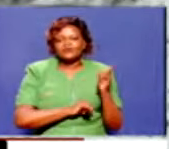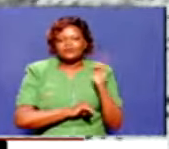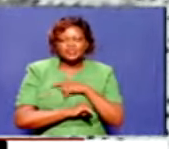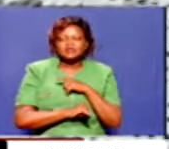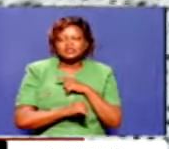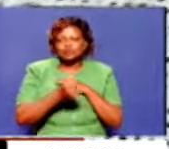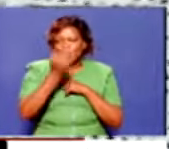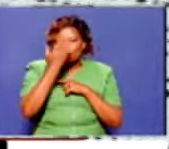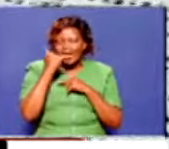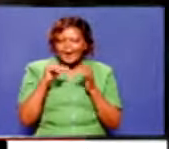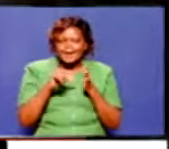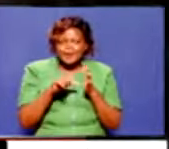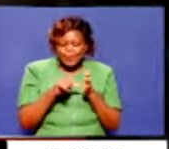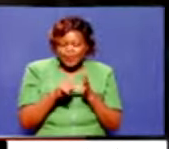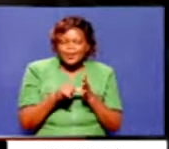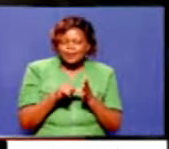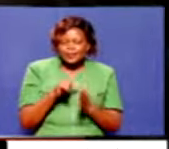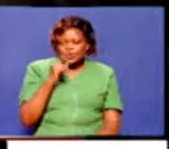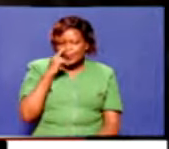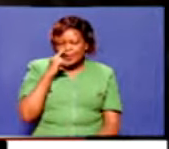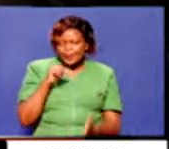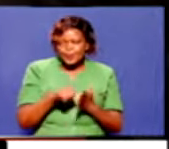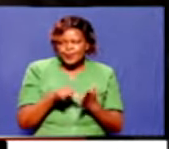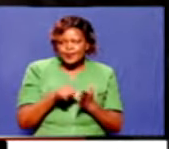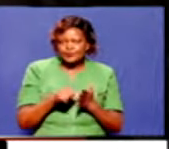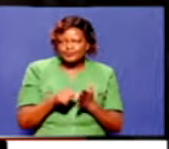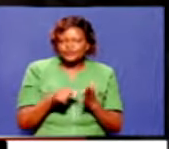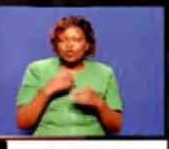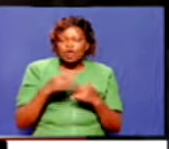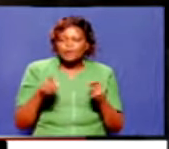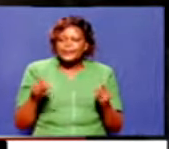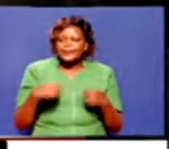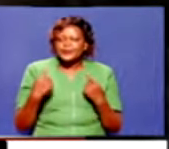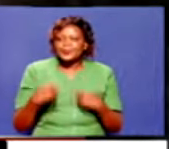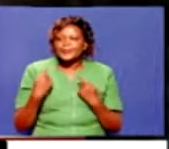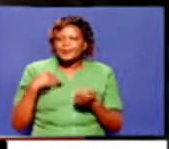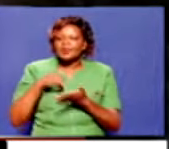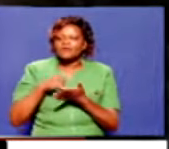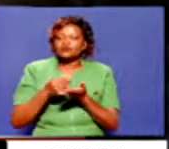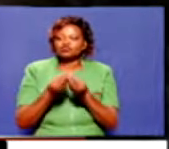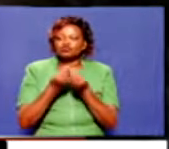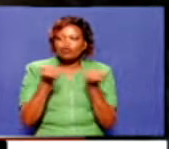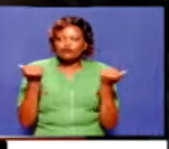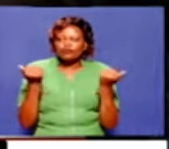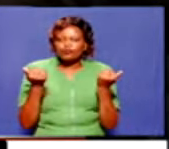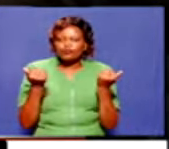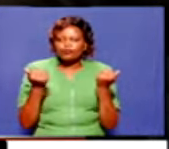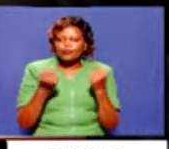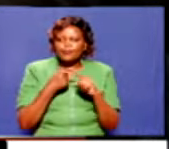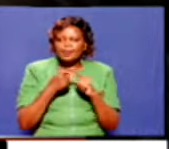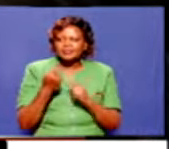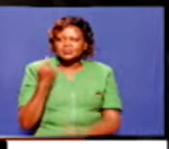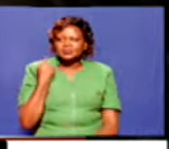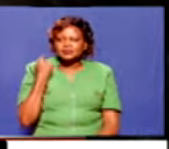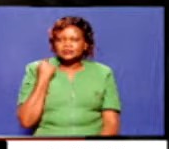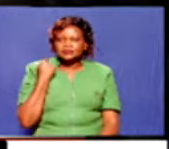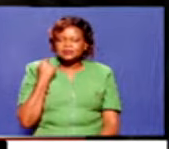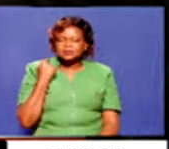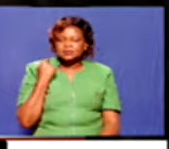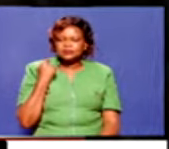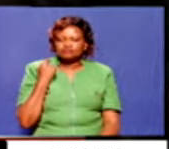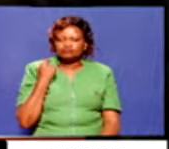na mzozo wa kinyumbani. Kwa hizo mzozo zote nimekuwa nikihusika kuzulisha. Kisasa jana nikapigiwa simu, huyu